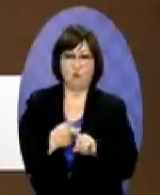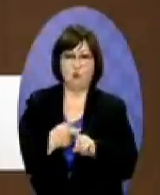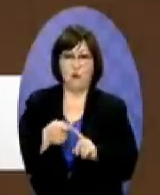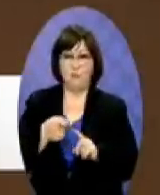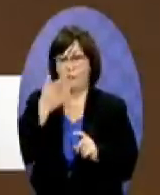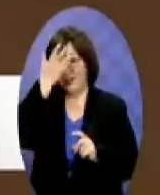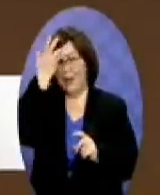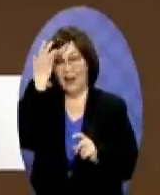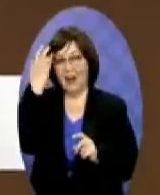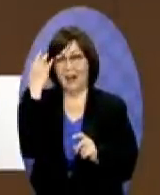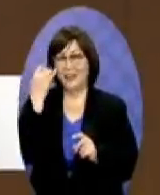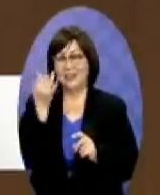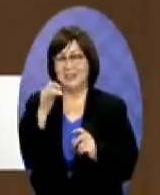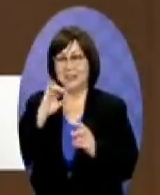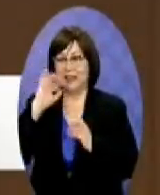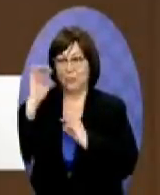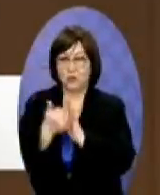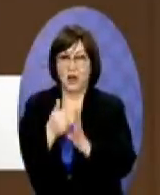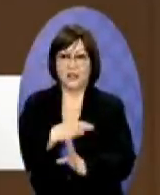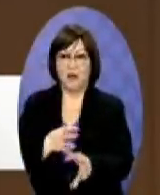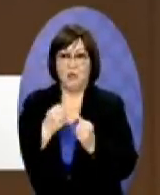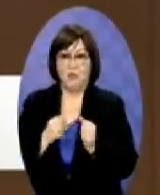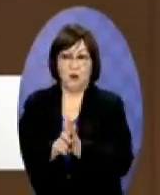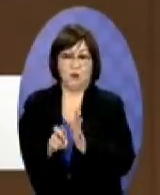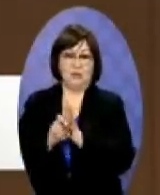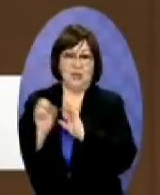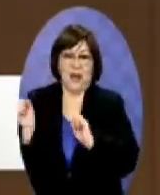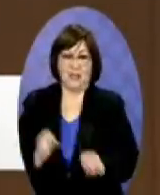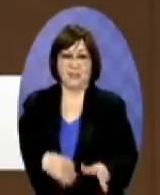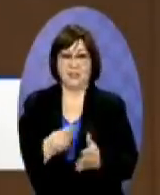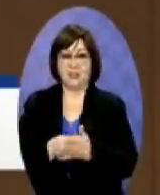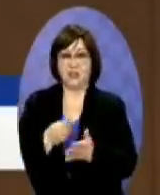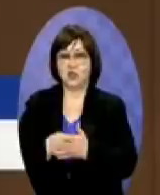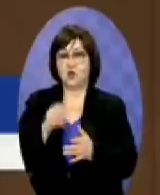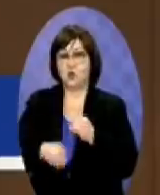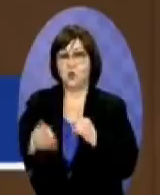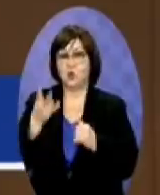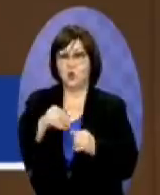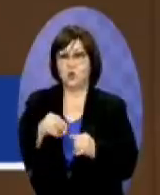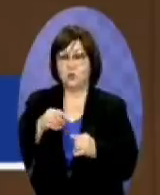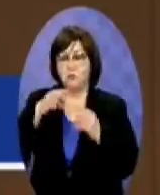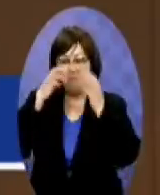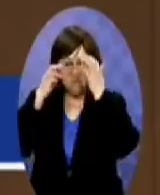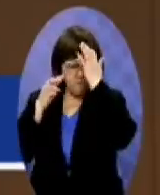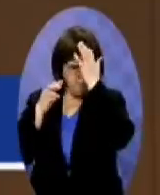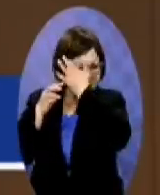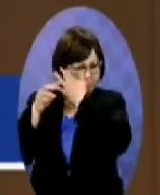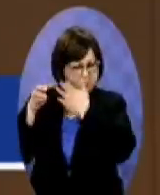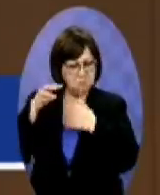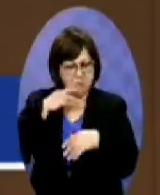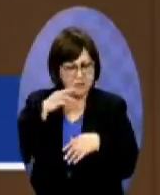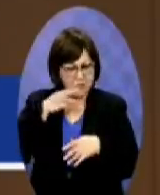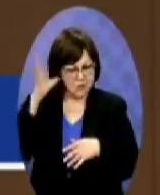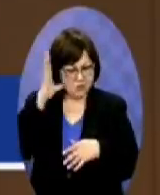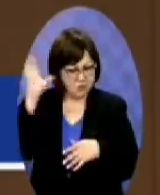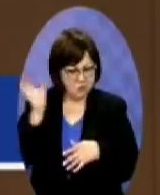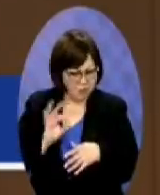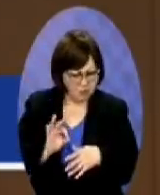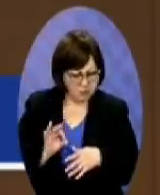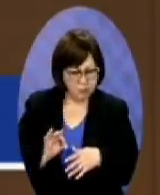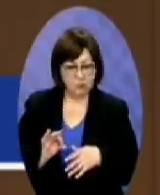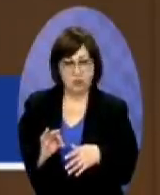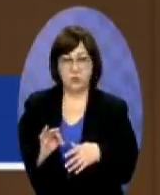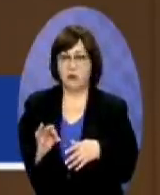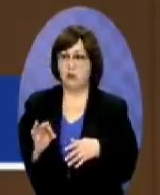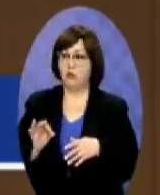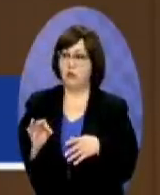байгаа. Сүүлийн үед ажиллаж яхад зүгээр олныг дуурайж ямар ч мэдээлгүй орж ирж байгаа тийм тохиолдол харагдаж байна. Тэгээд эдгээр хүмүүс маань